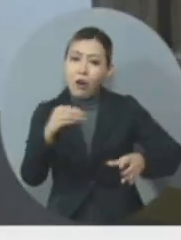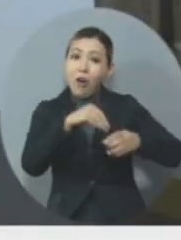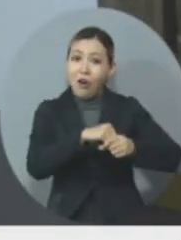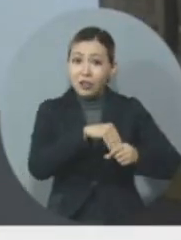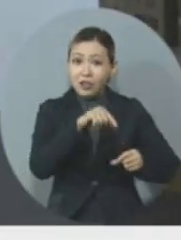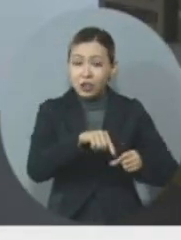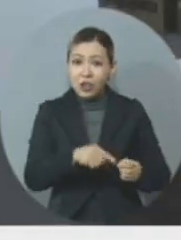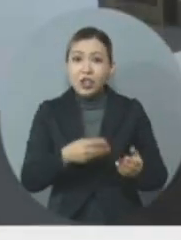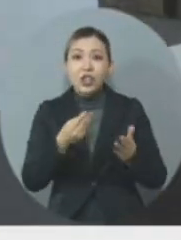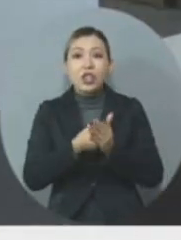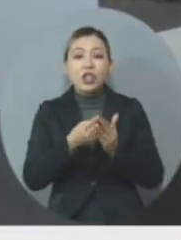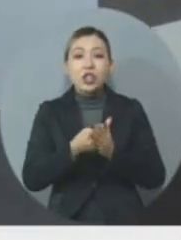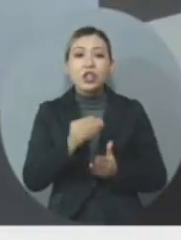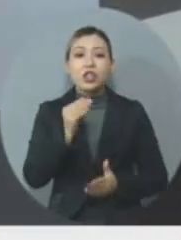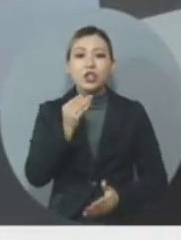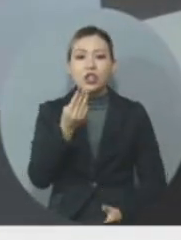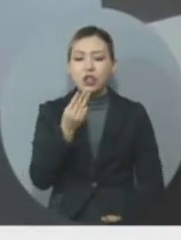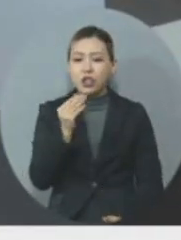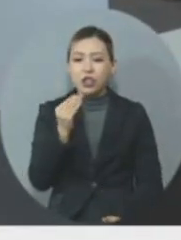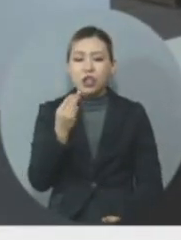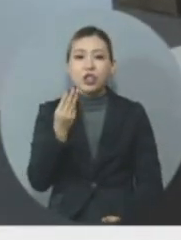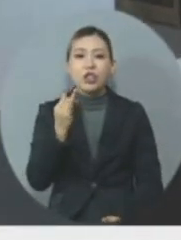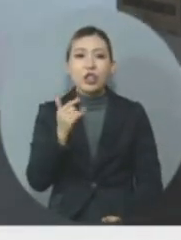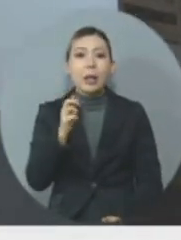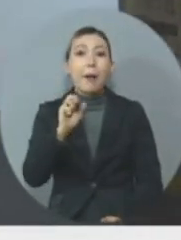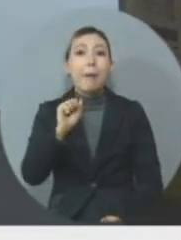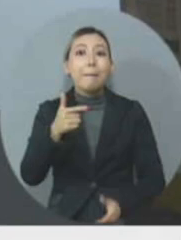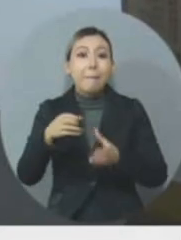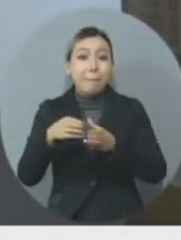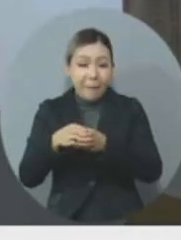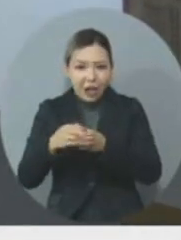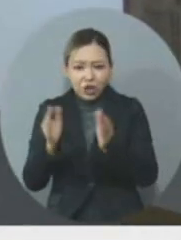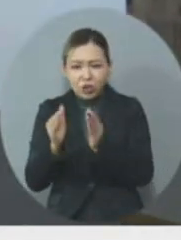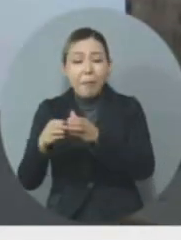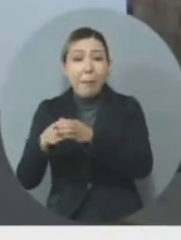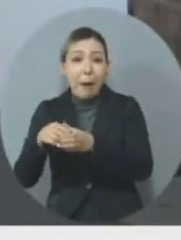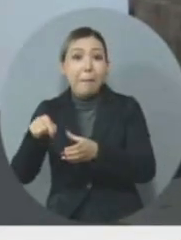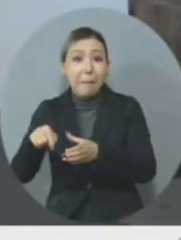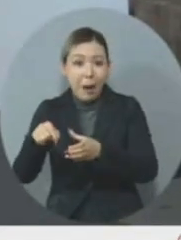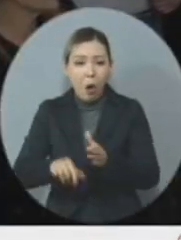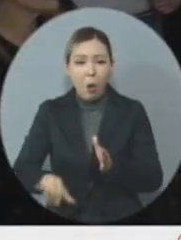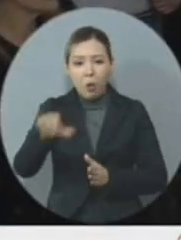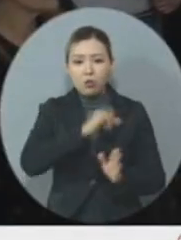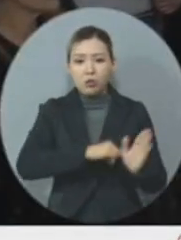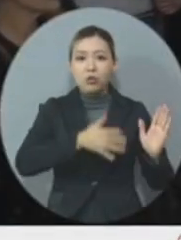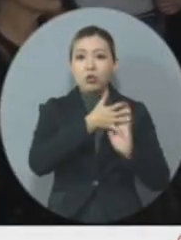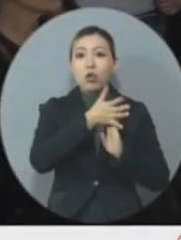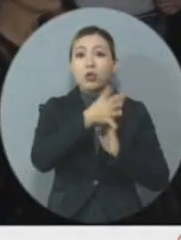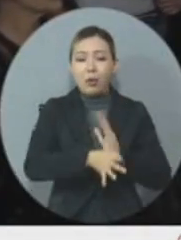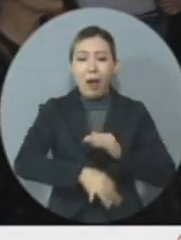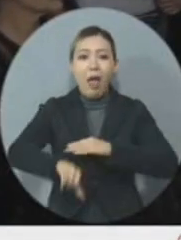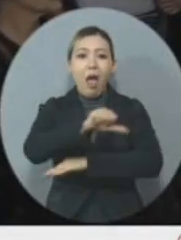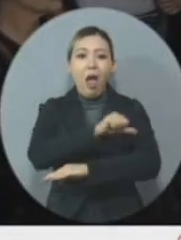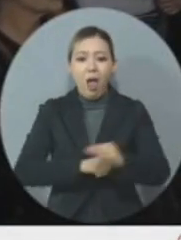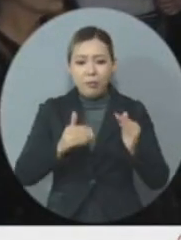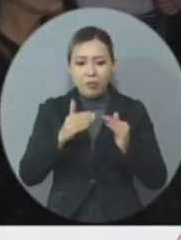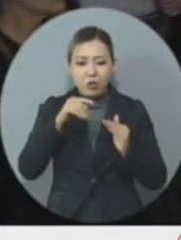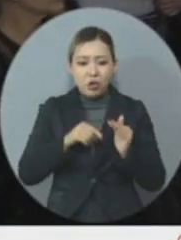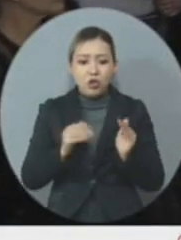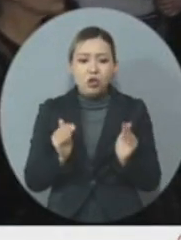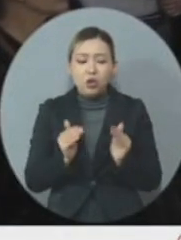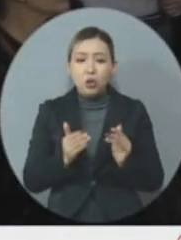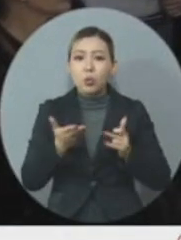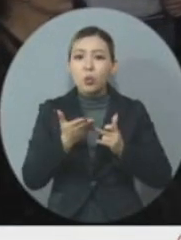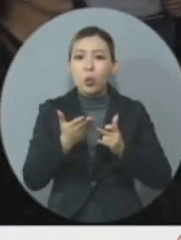баг, жижиг баг төслийн хүрээнд шинэ ажлын байрыг нэмэгдүүлэх зорилгоор улсын төсвийн хөрөнгө оруулалтаар аймгийн жижиг дунд бизнес эрхлэгчид болон